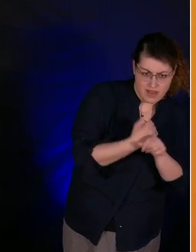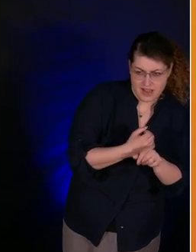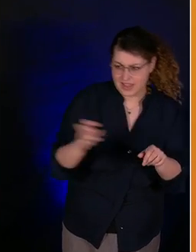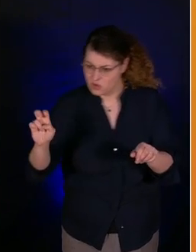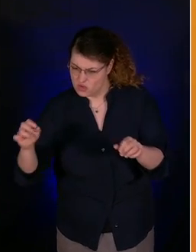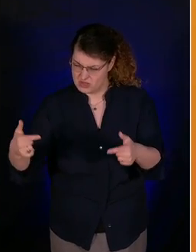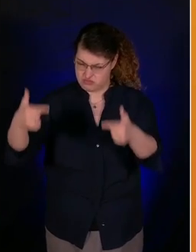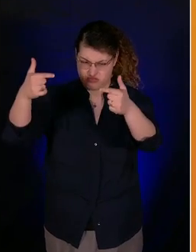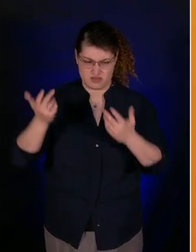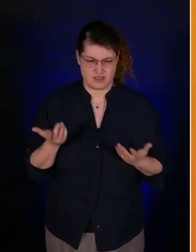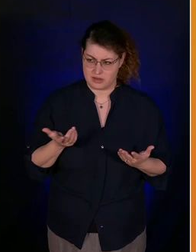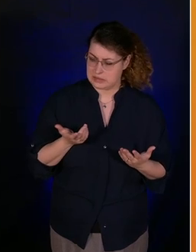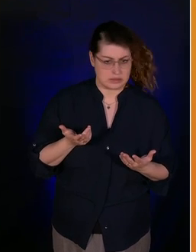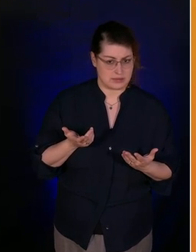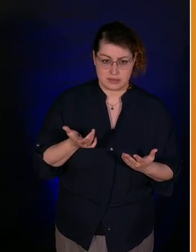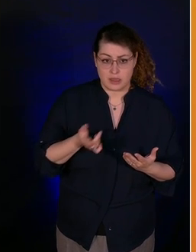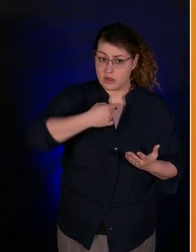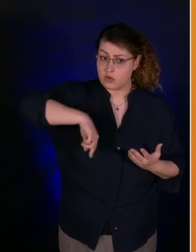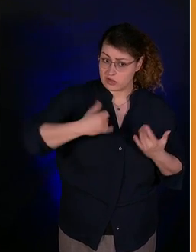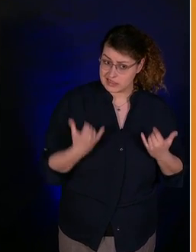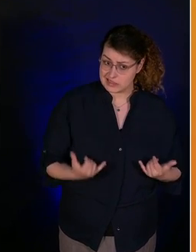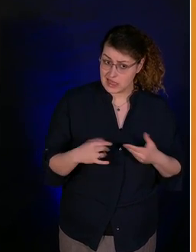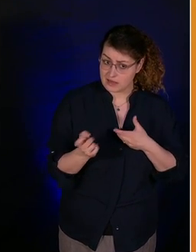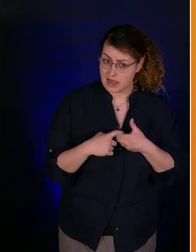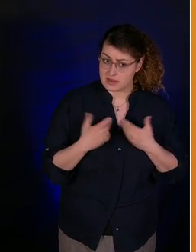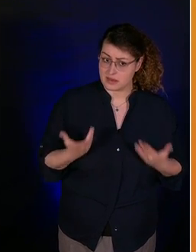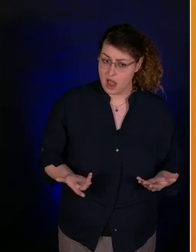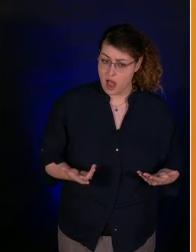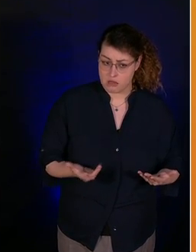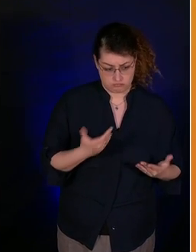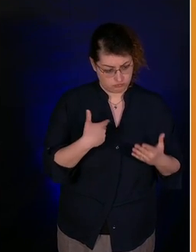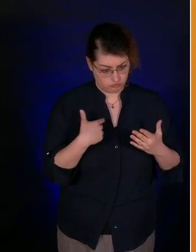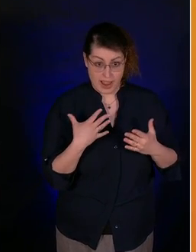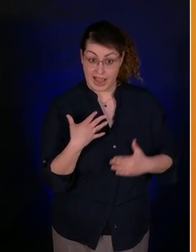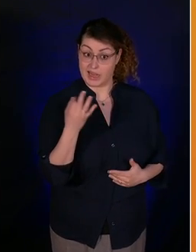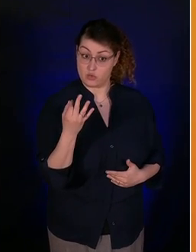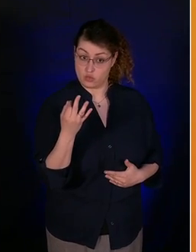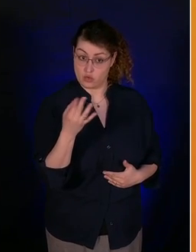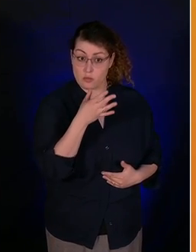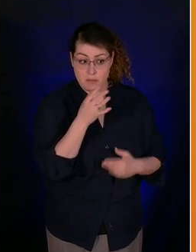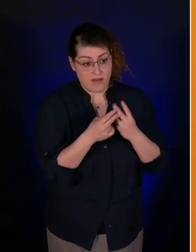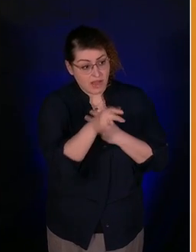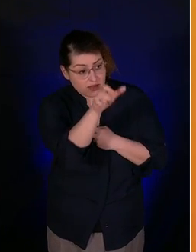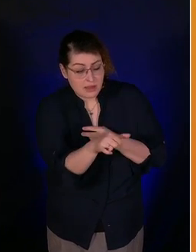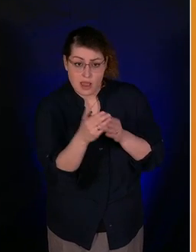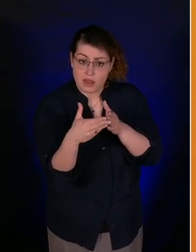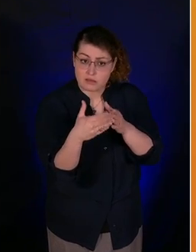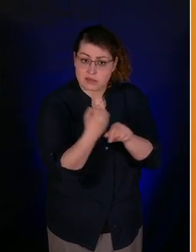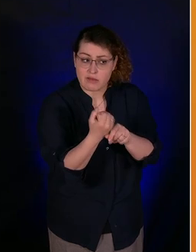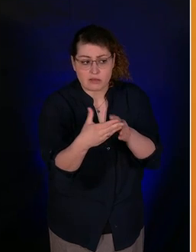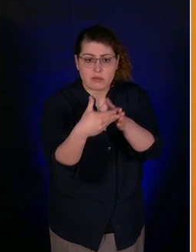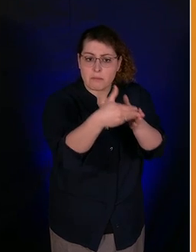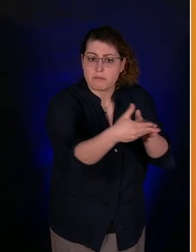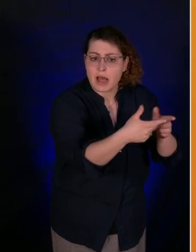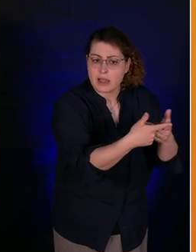l'écologie. Comment, à la CGT, pourrions-nous, en tant qu'élus, expliquer aux marins de la CGT que